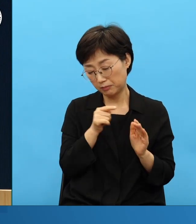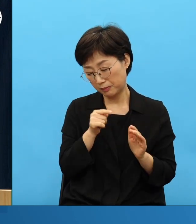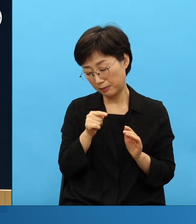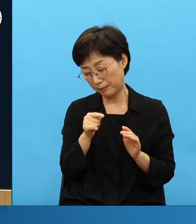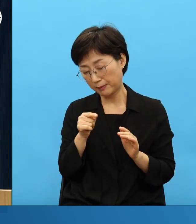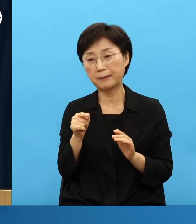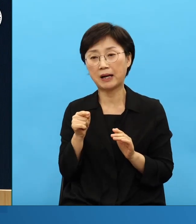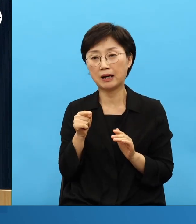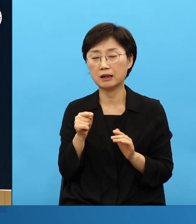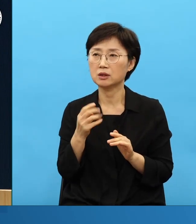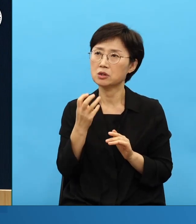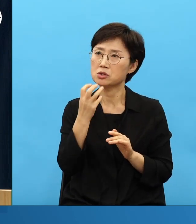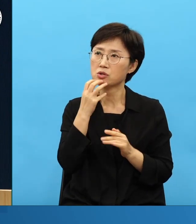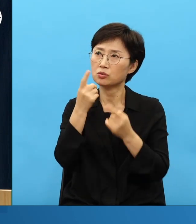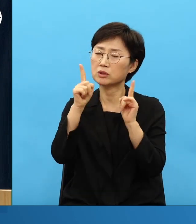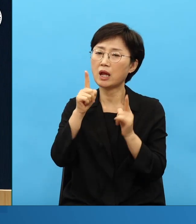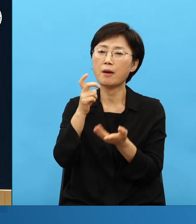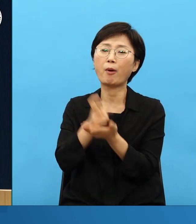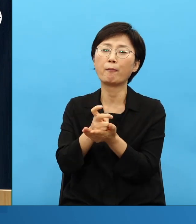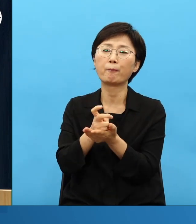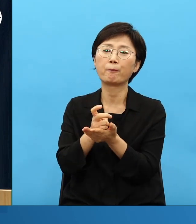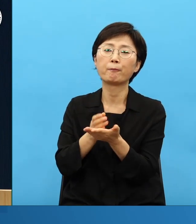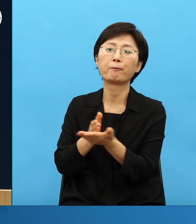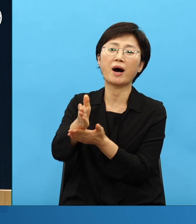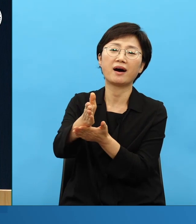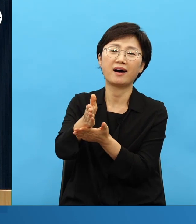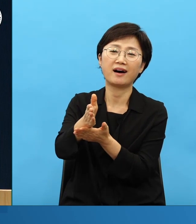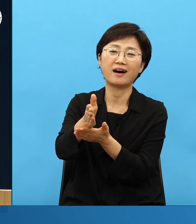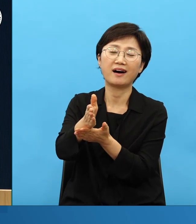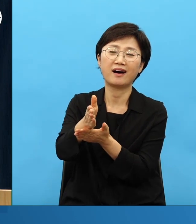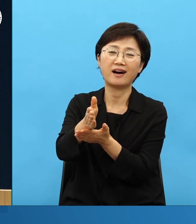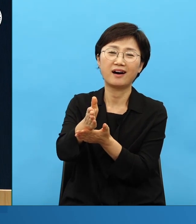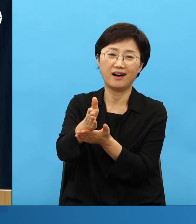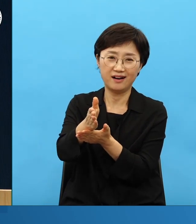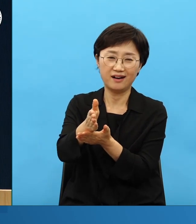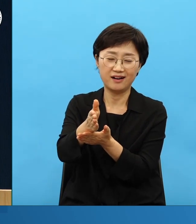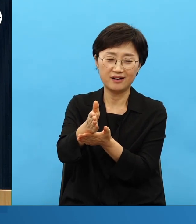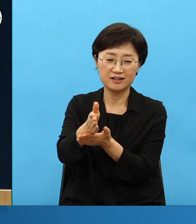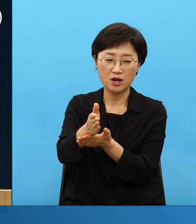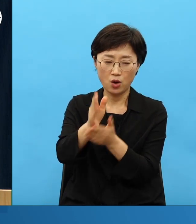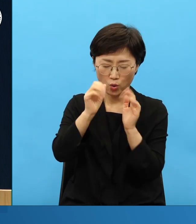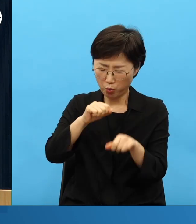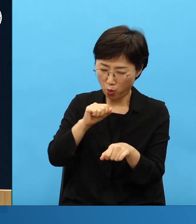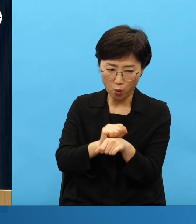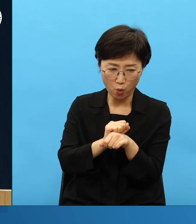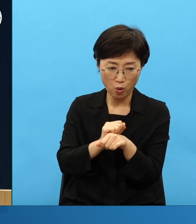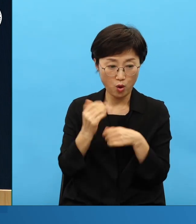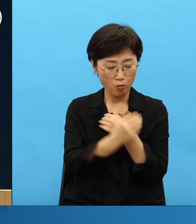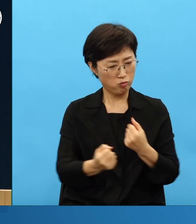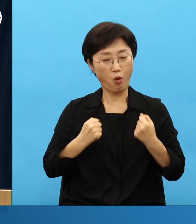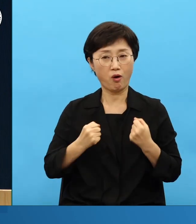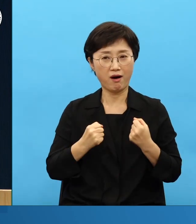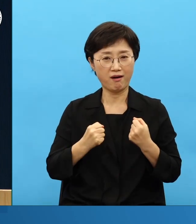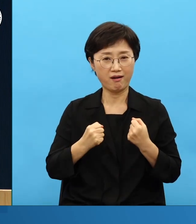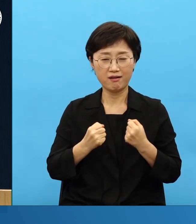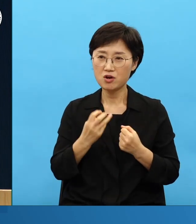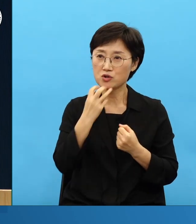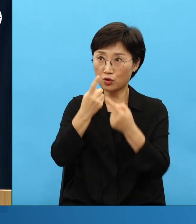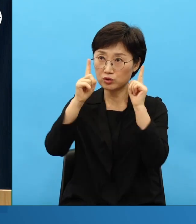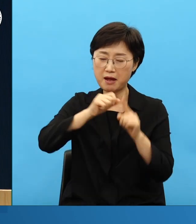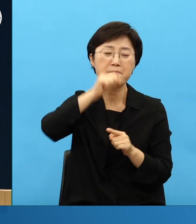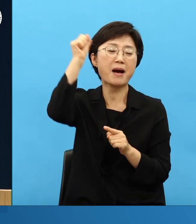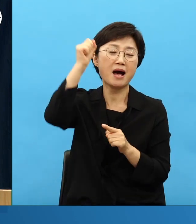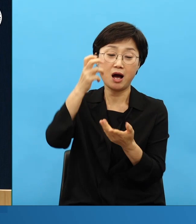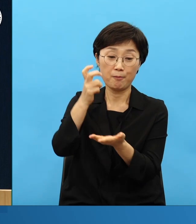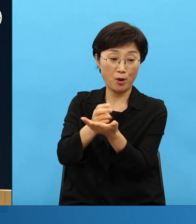못 가요. 열심히 하고도 몸도 건강해야 돼요. And so there was another person that I was very close with, and he actually graduated